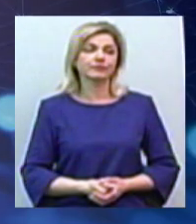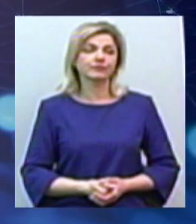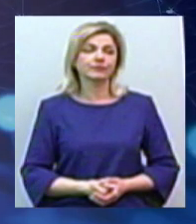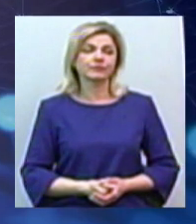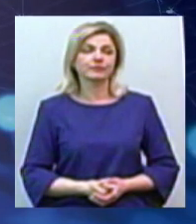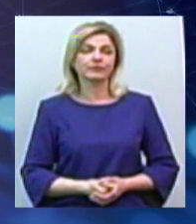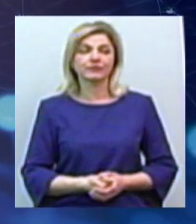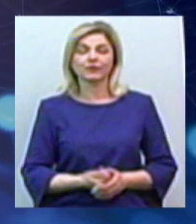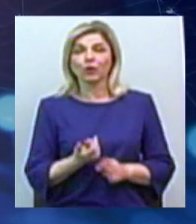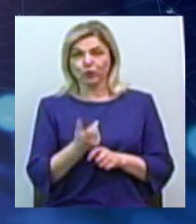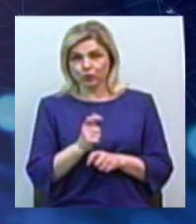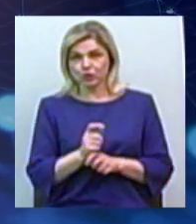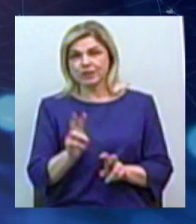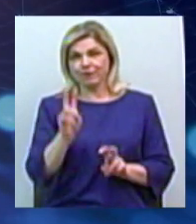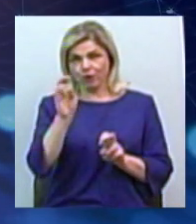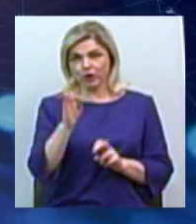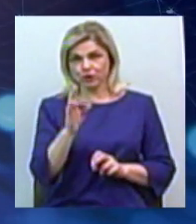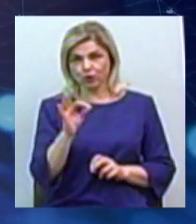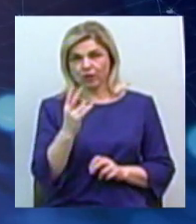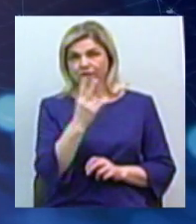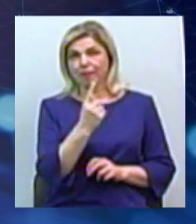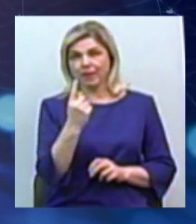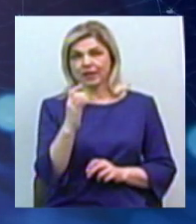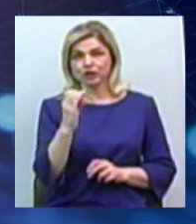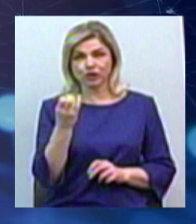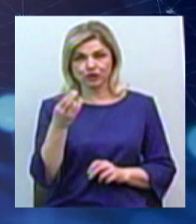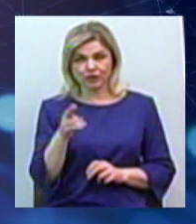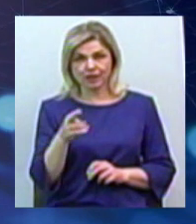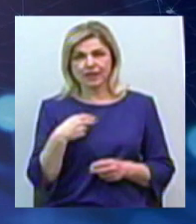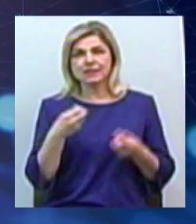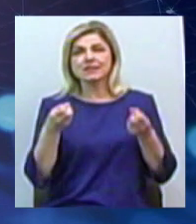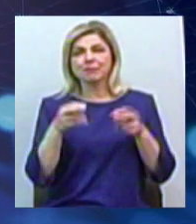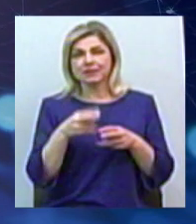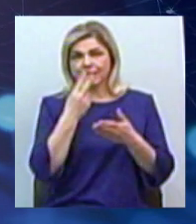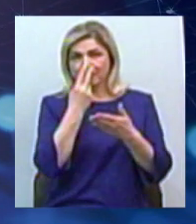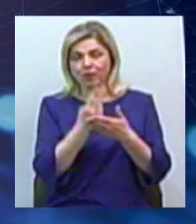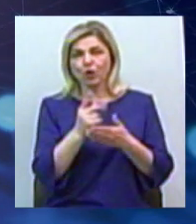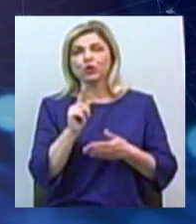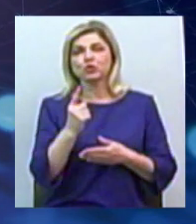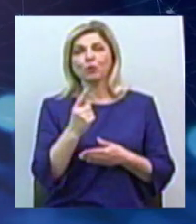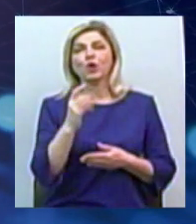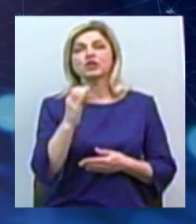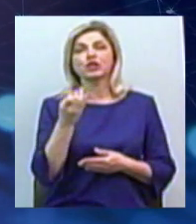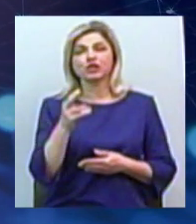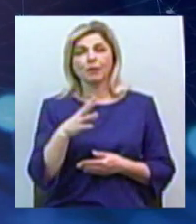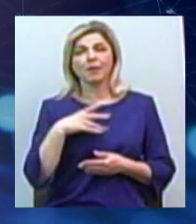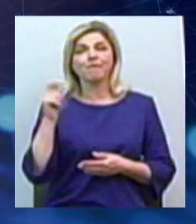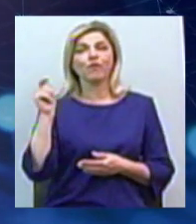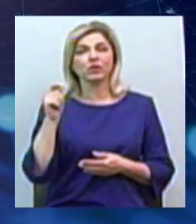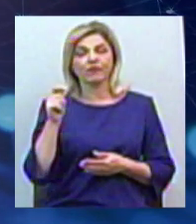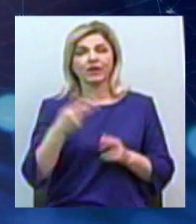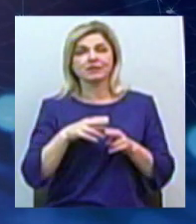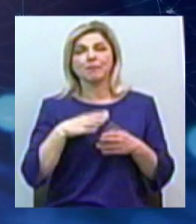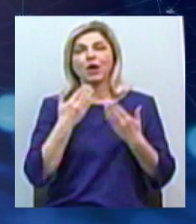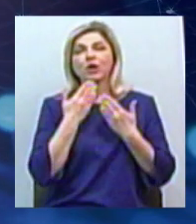знову дуже символічно, 21 січня, я спеціально подивився в календарі, чому 21-го, це була неділя, це ще радянська Україна, і